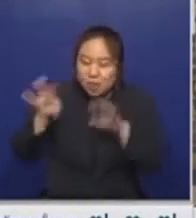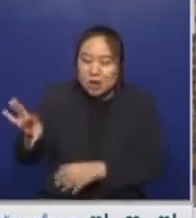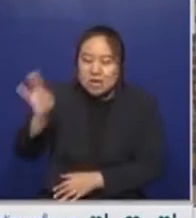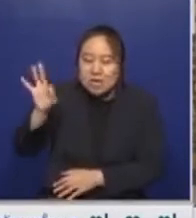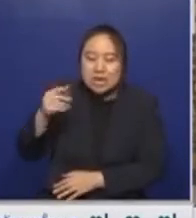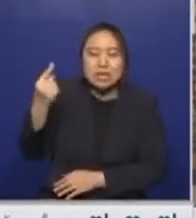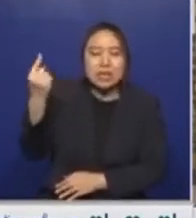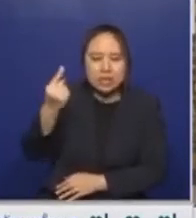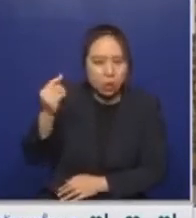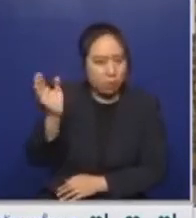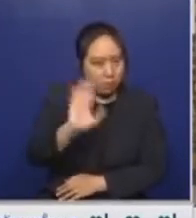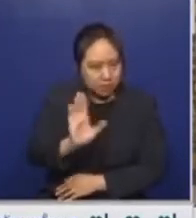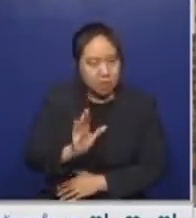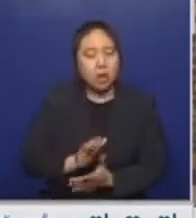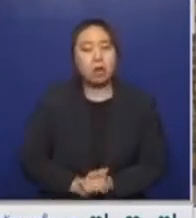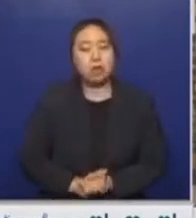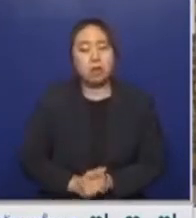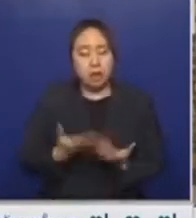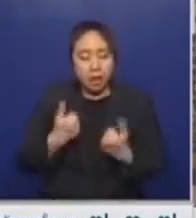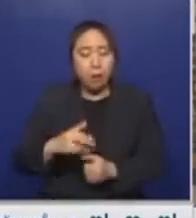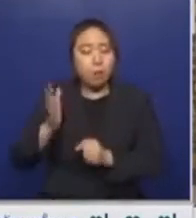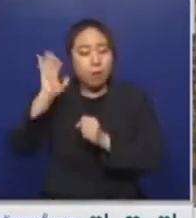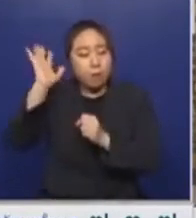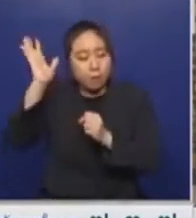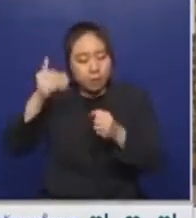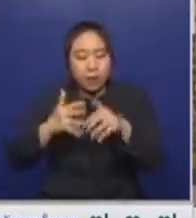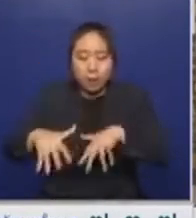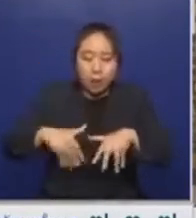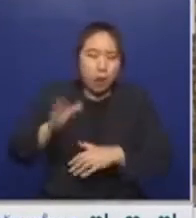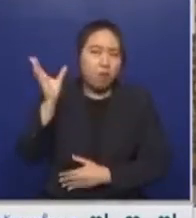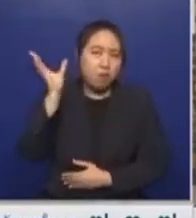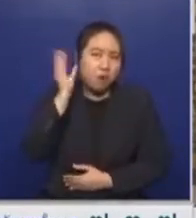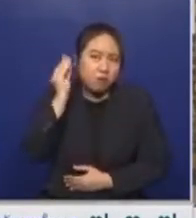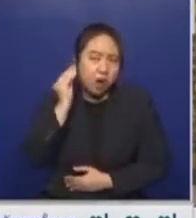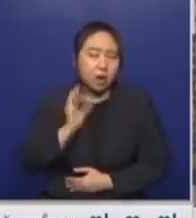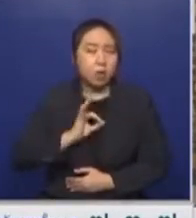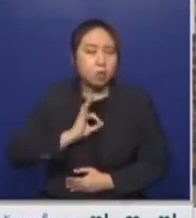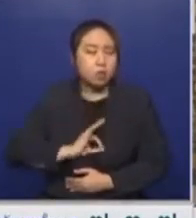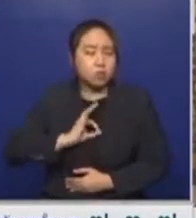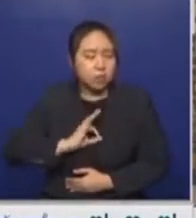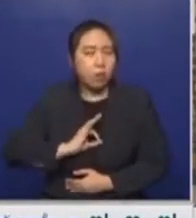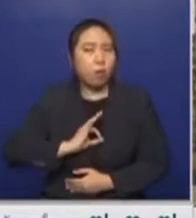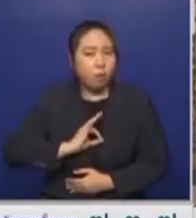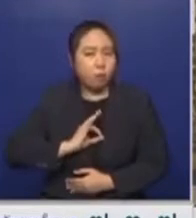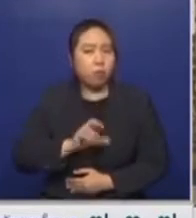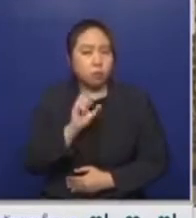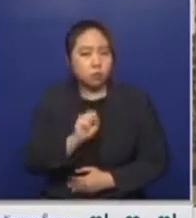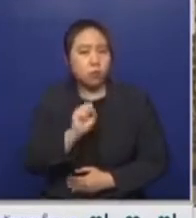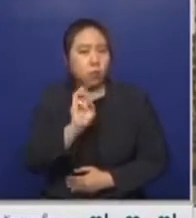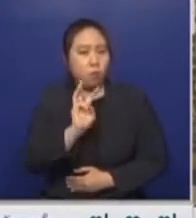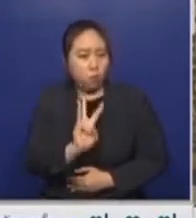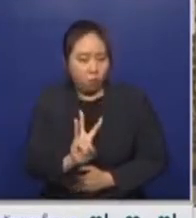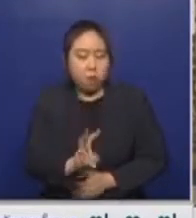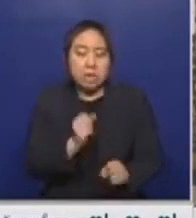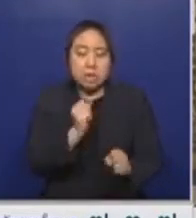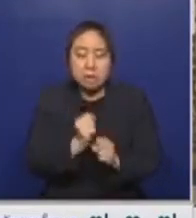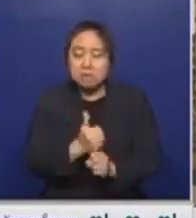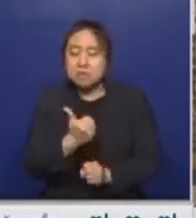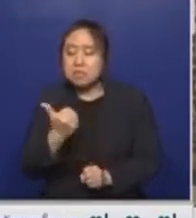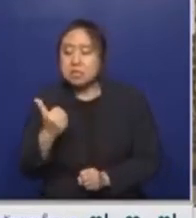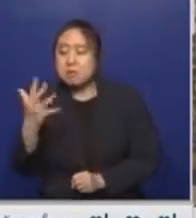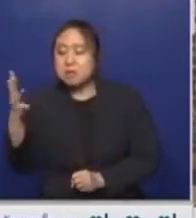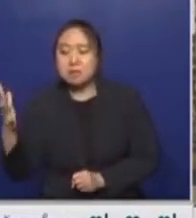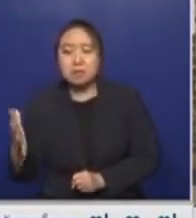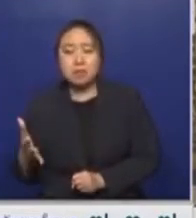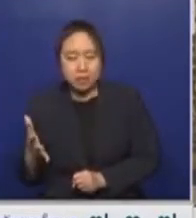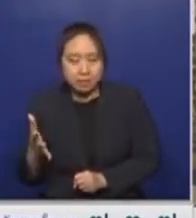ล้วพูดอย่างนี้เนี่ยนะครับคนฟังเนี่ยก็จะรู้สึกนะครับว่าสวนั้นเนี่ยครับไม่ได้ทำอย่างอื่นน